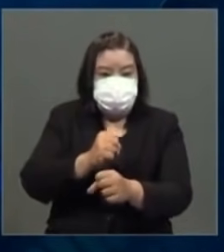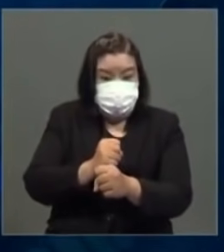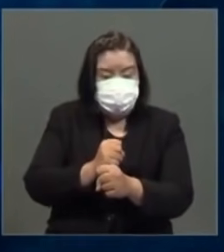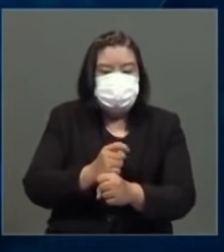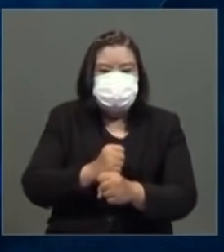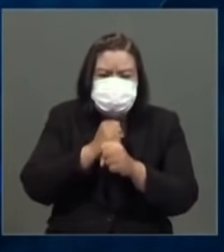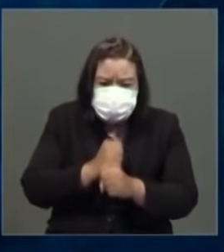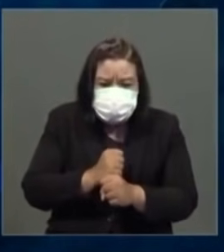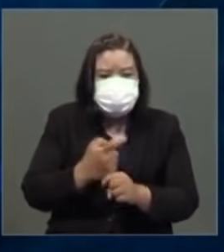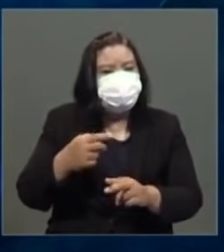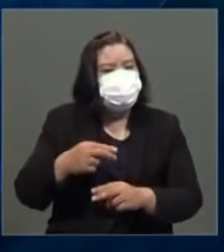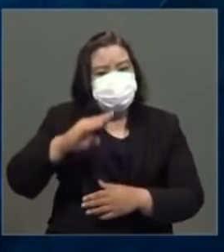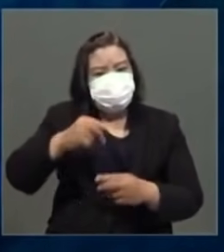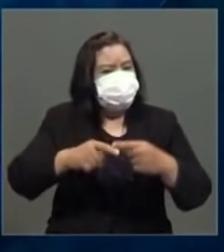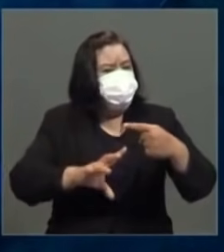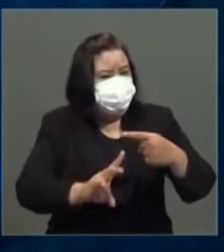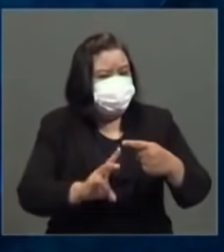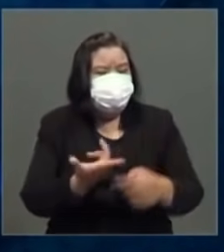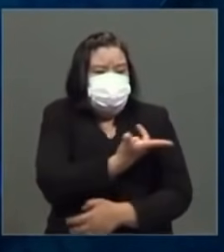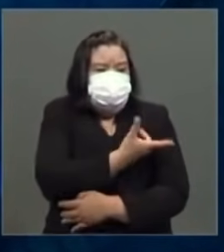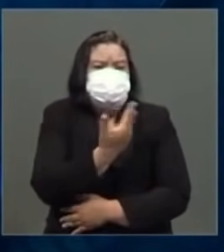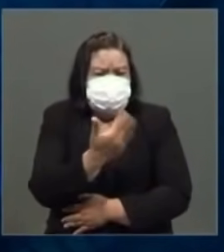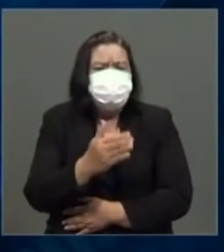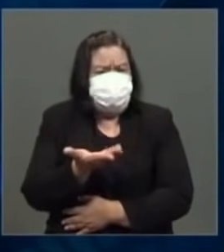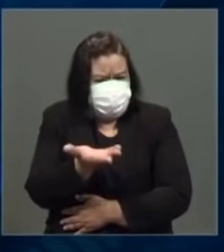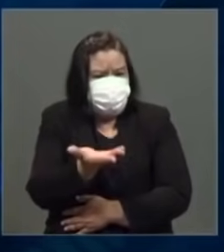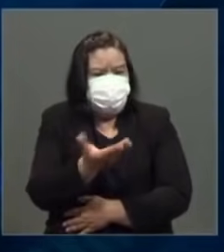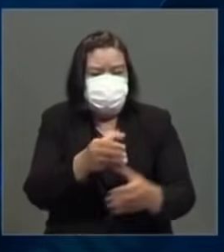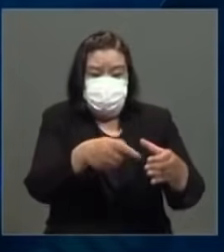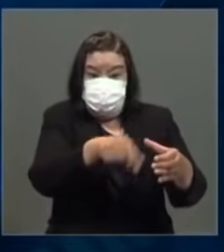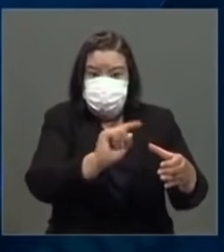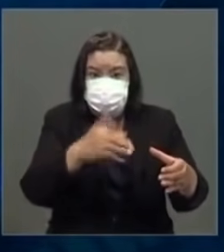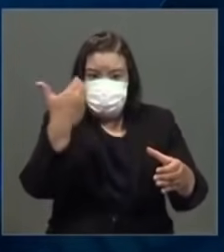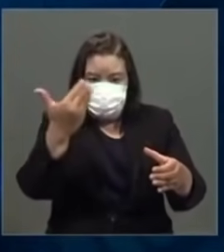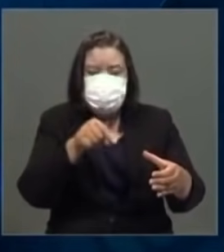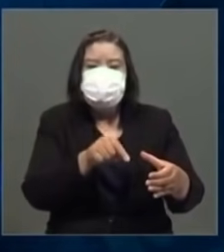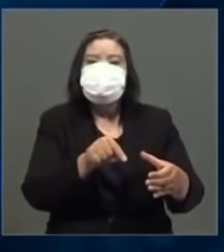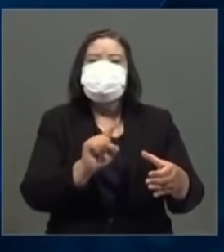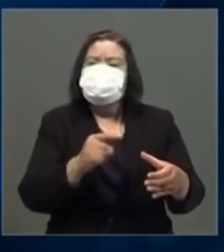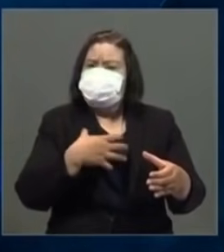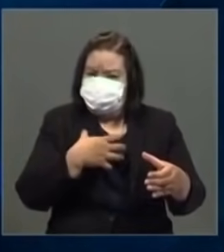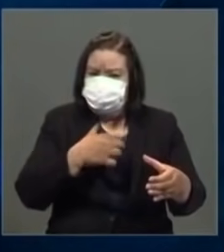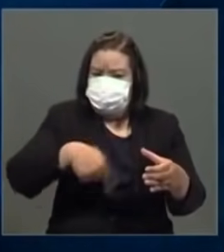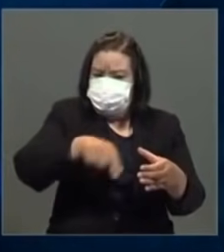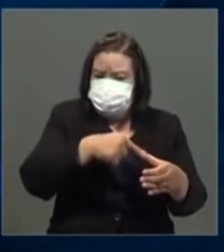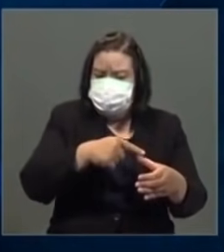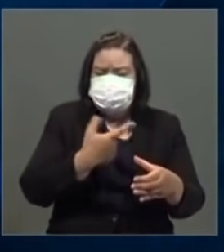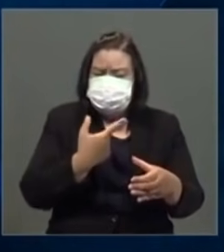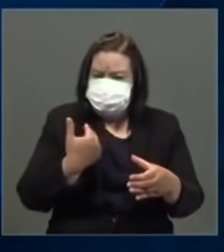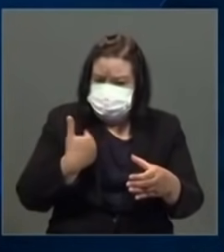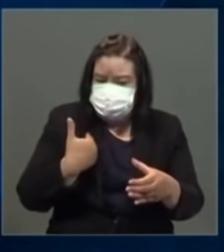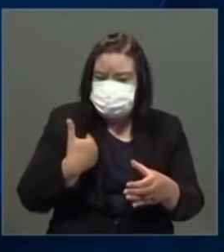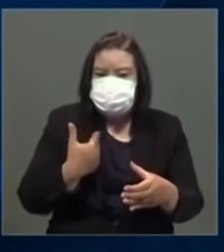ได้เป็นกลุ่มที่ได้รับวัคซีนตั้งแต่ต้นๆนี้ก่อนนะครับเพื่อที่เราจะได้ให้เขาได้มีภูมิคุ้มกันจ